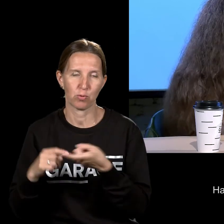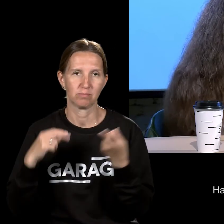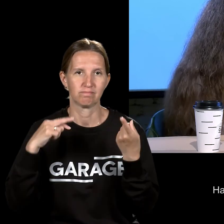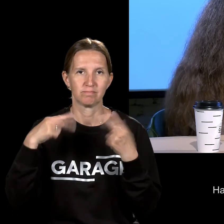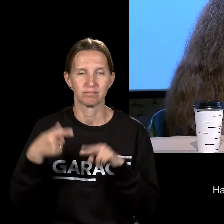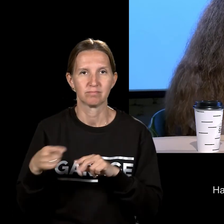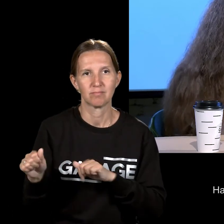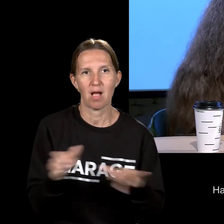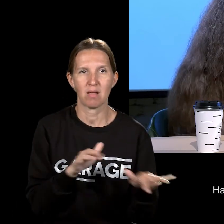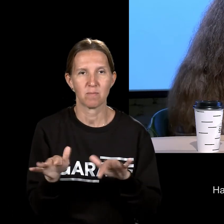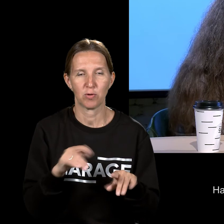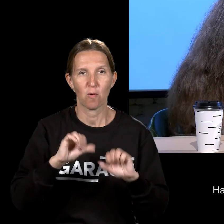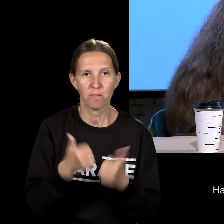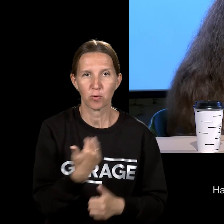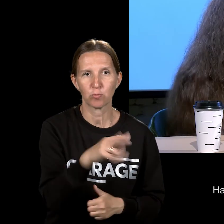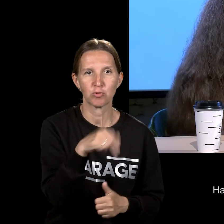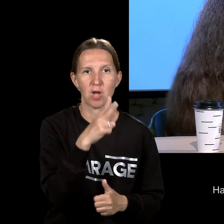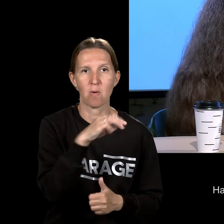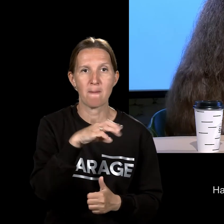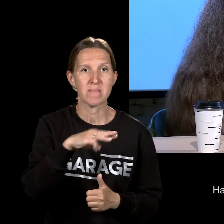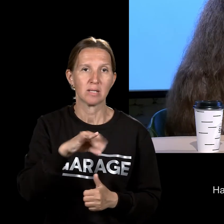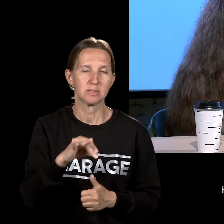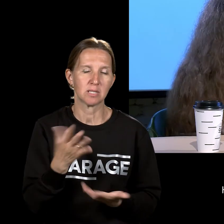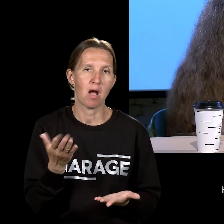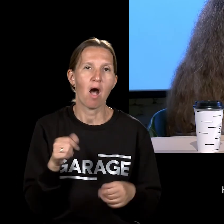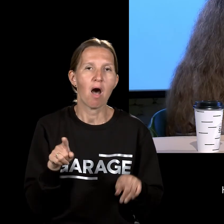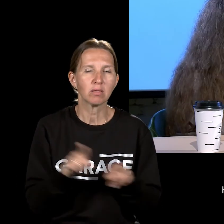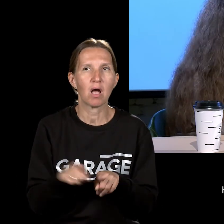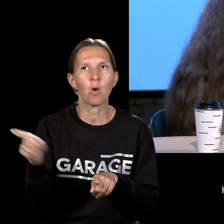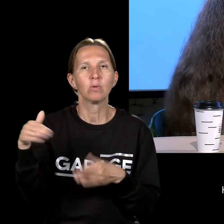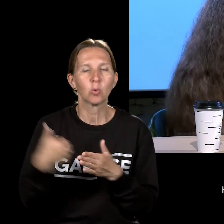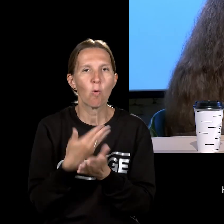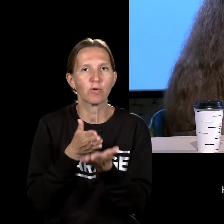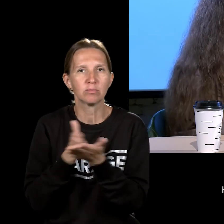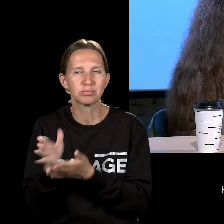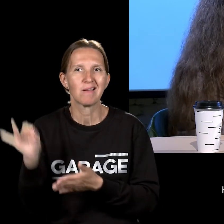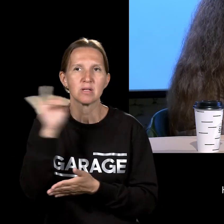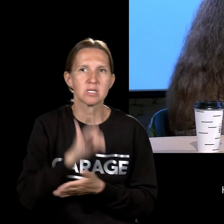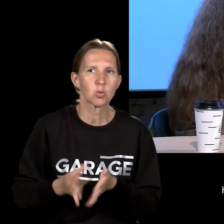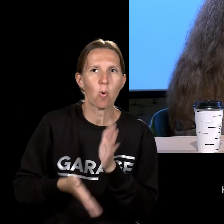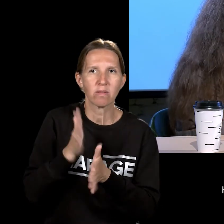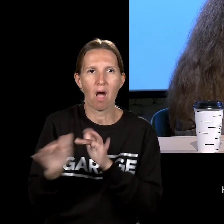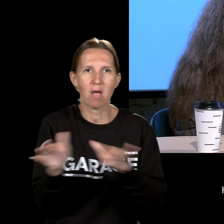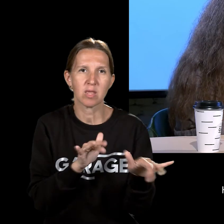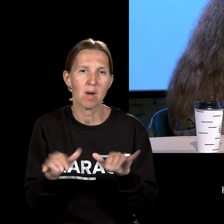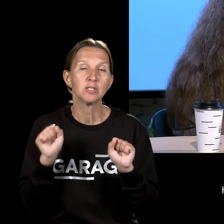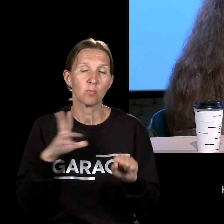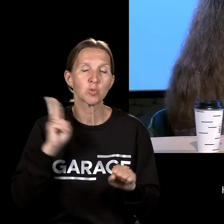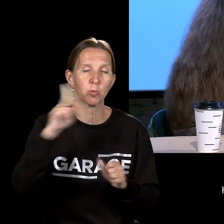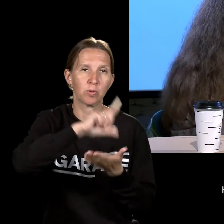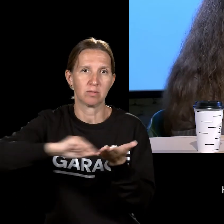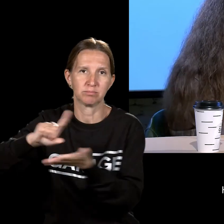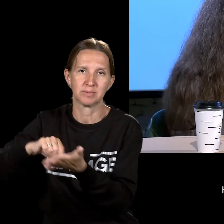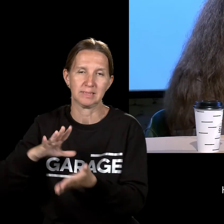напрямую анимируют фигуры Джакамити. Но не то, чтобы он там образовал новую линию в истории анимации.